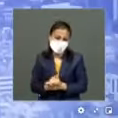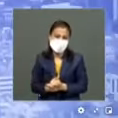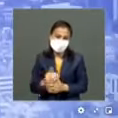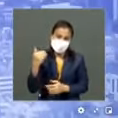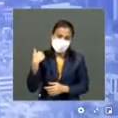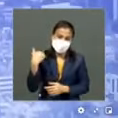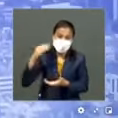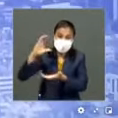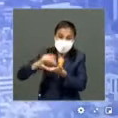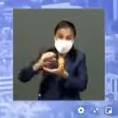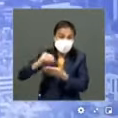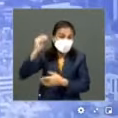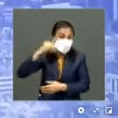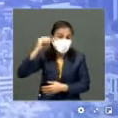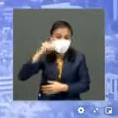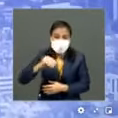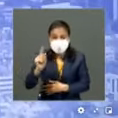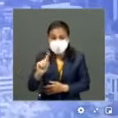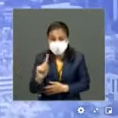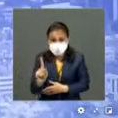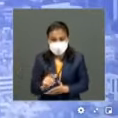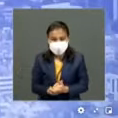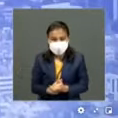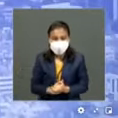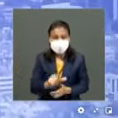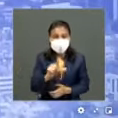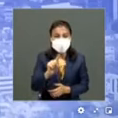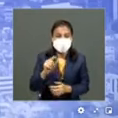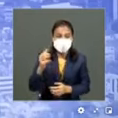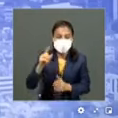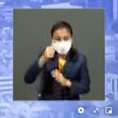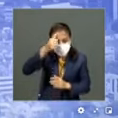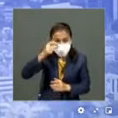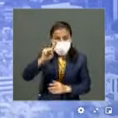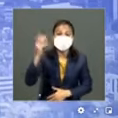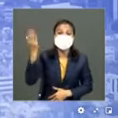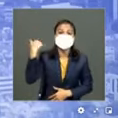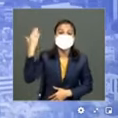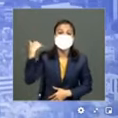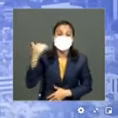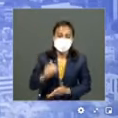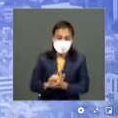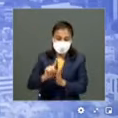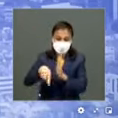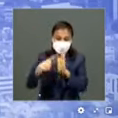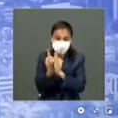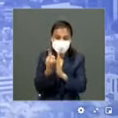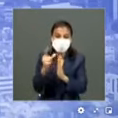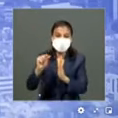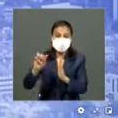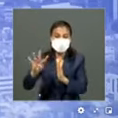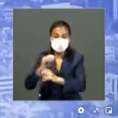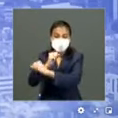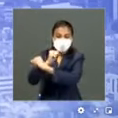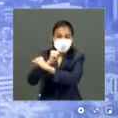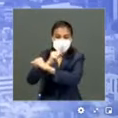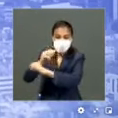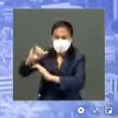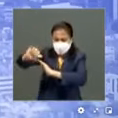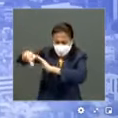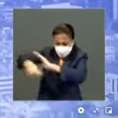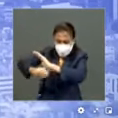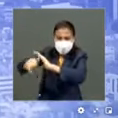ตัวเลขรายวันเลยนะคะอย่างเช่น24ชั่วโมงที่ผ่านมานะคะมีการรายงานการสกัดกั้นการลักลอบ